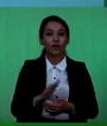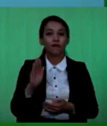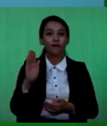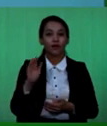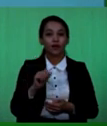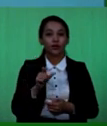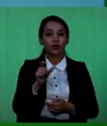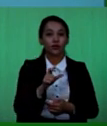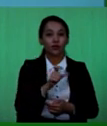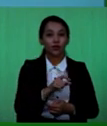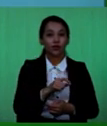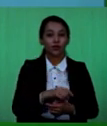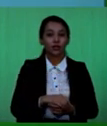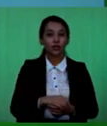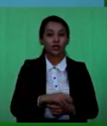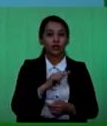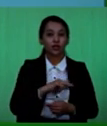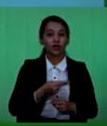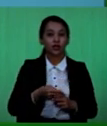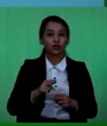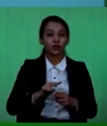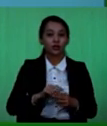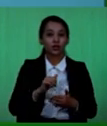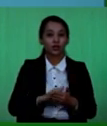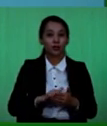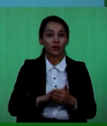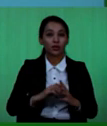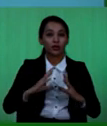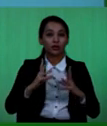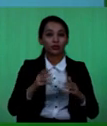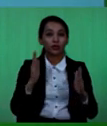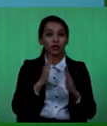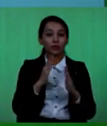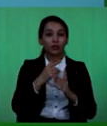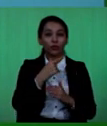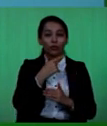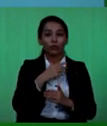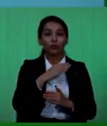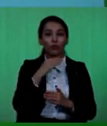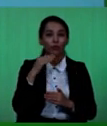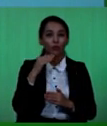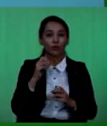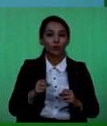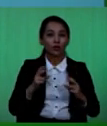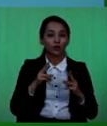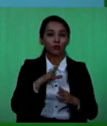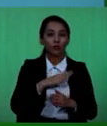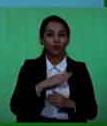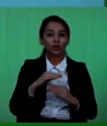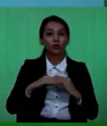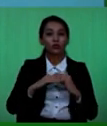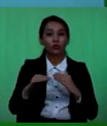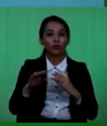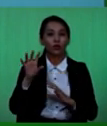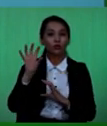qatorda insonning faoliyati tufayli yer yuzi tabiatiga juda katta ziyon yetkazildi. Dasht, cho'l